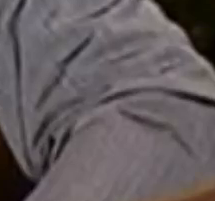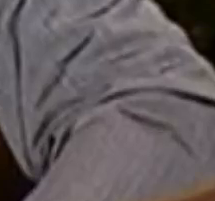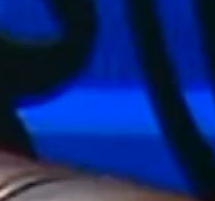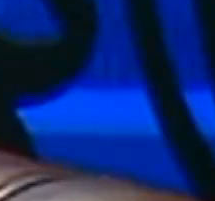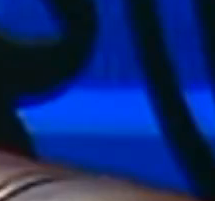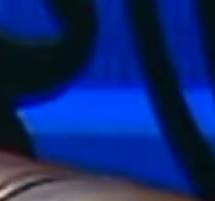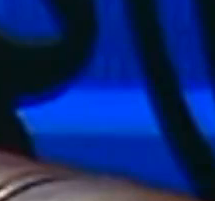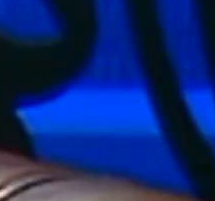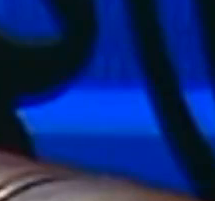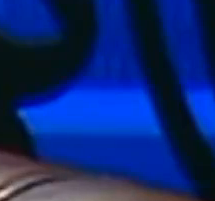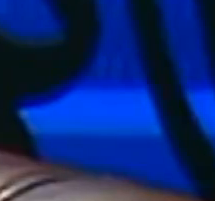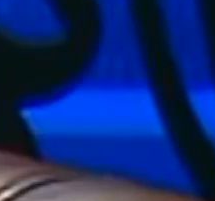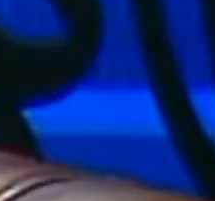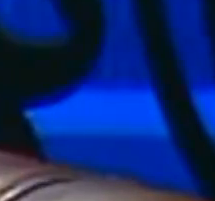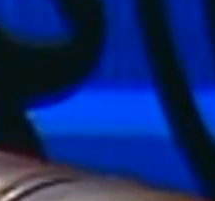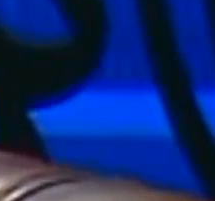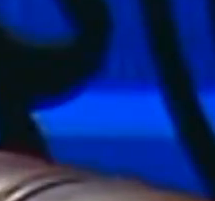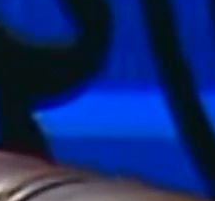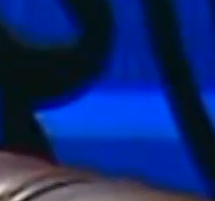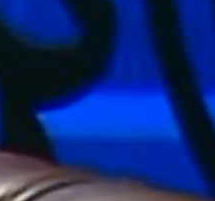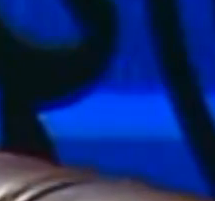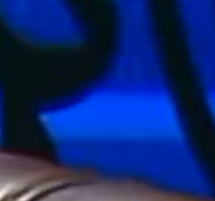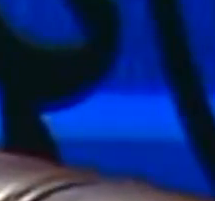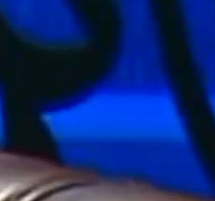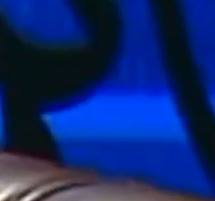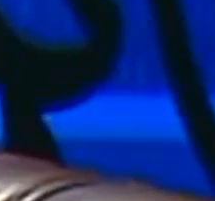أكتر، بتاعت صباح. بمصر لا، على ذا الحال قبل،